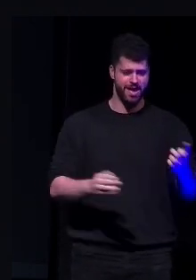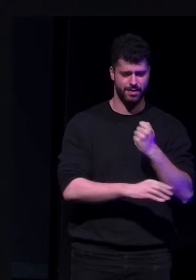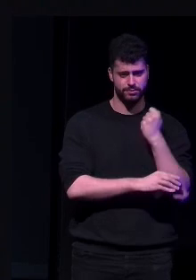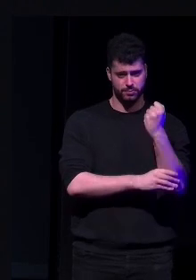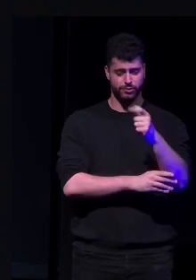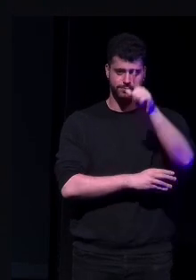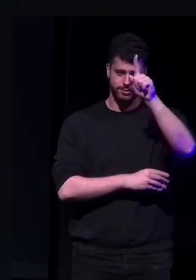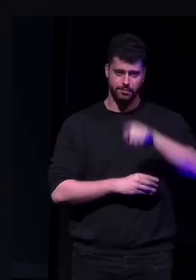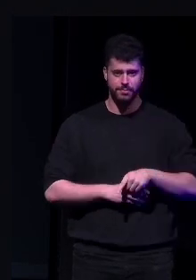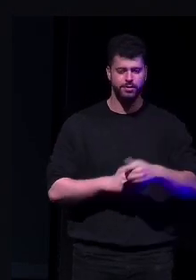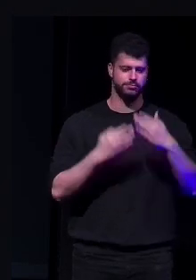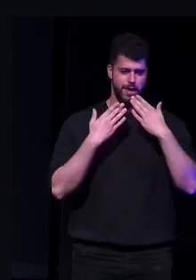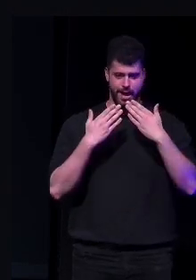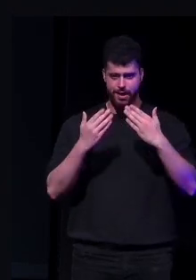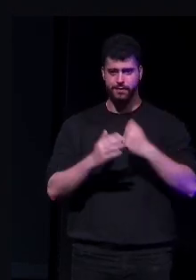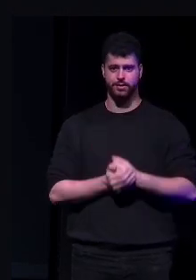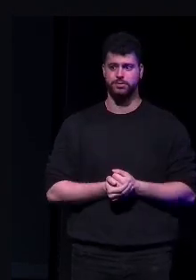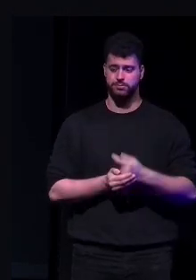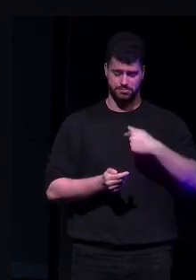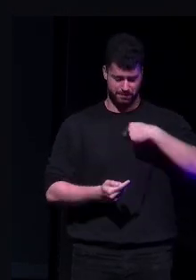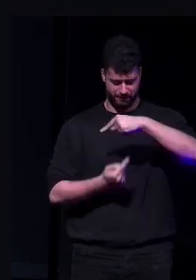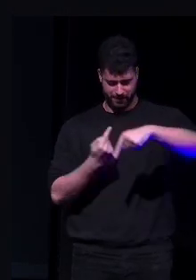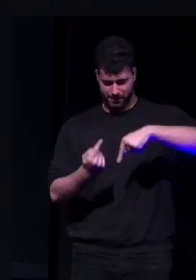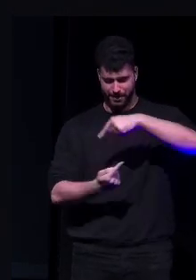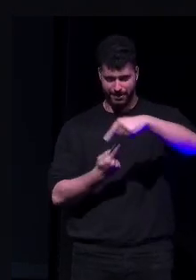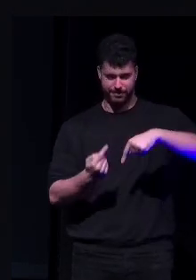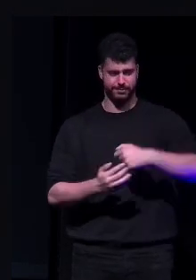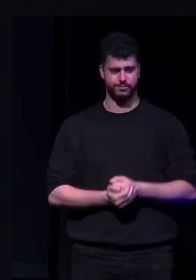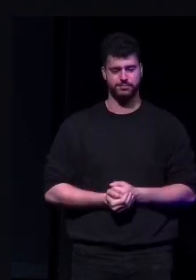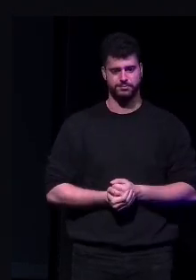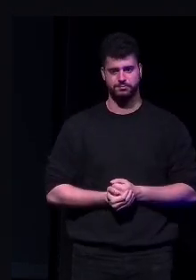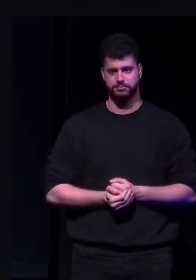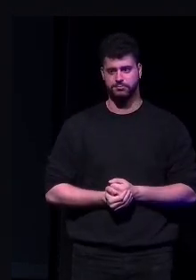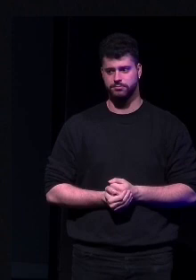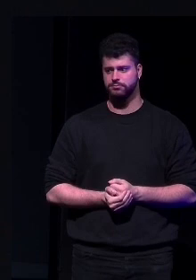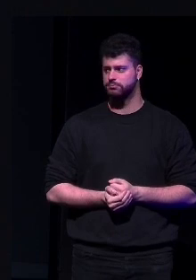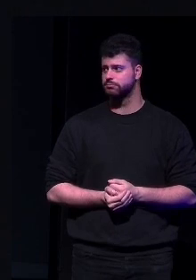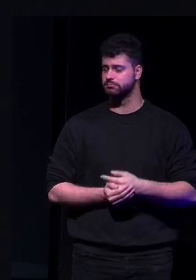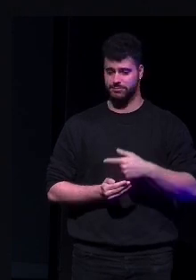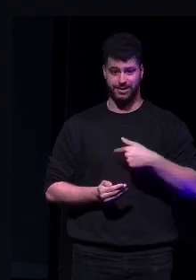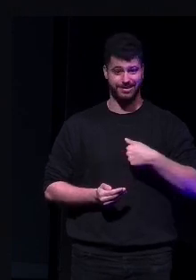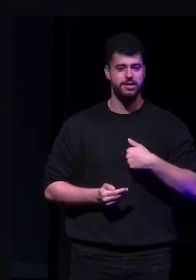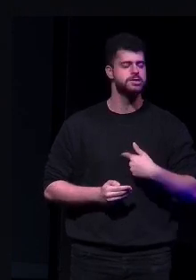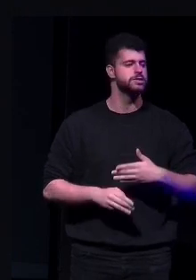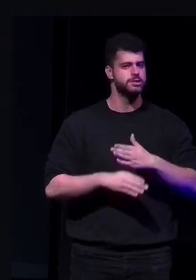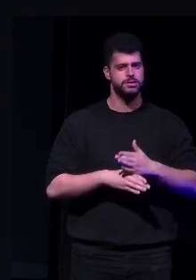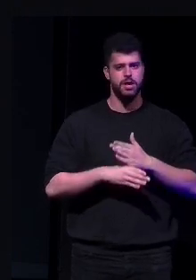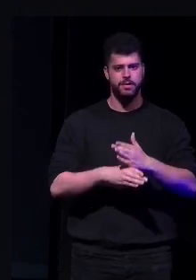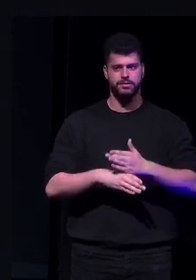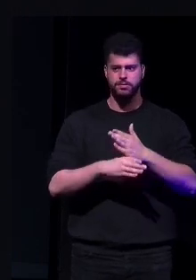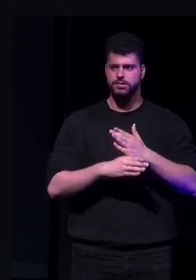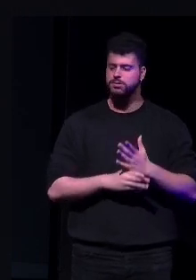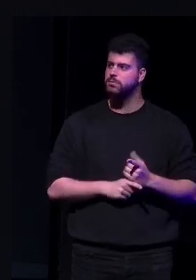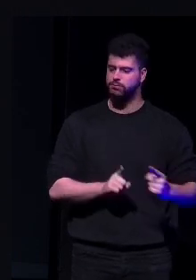També vull expressar la meva gratitud a la meva família, amics, que han estat al meu costat durant tots aquests anys